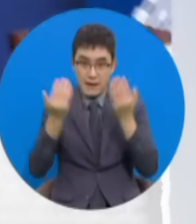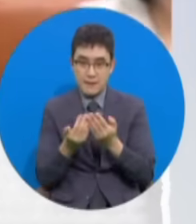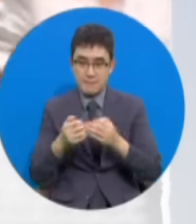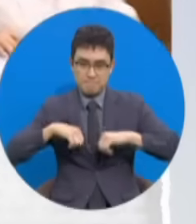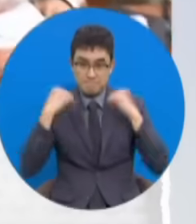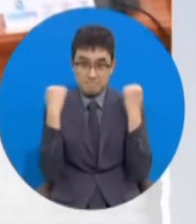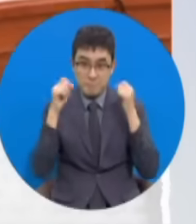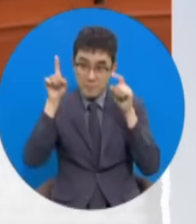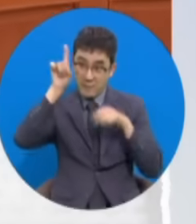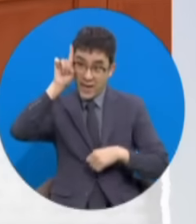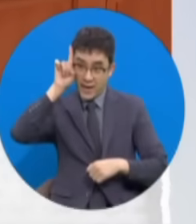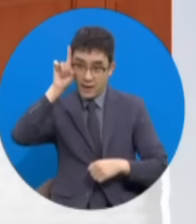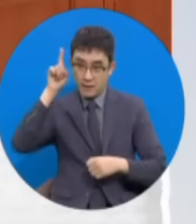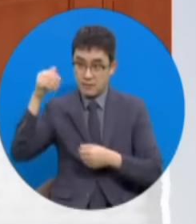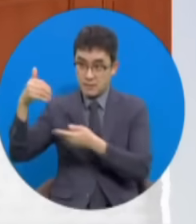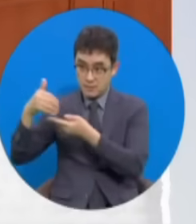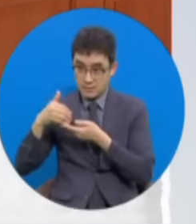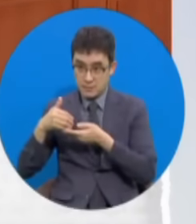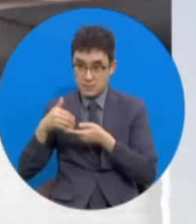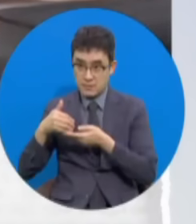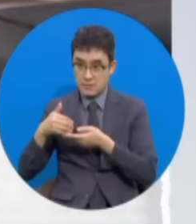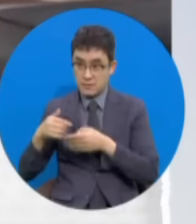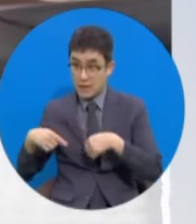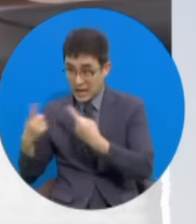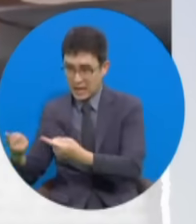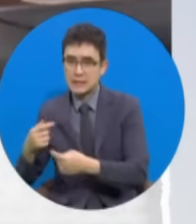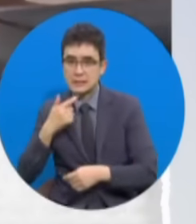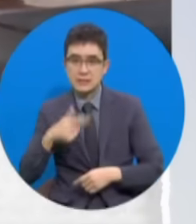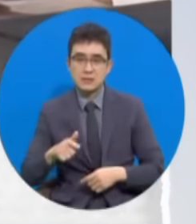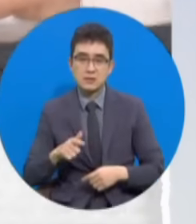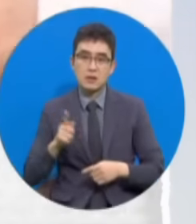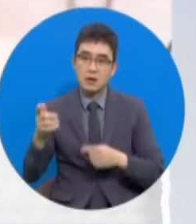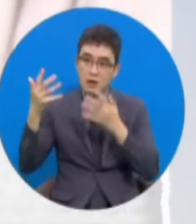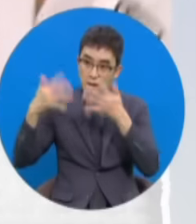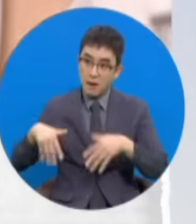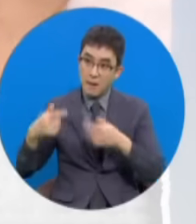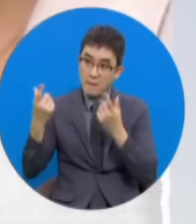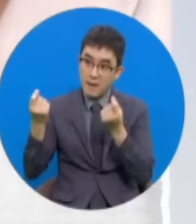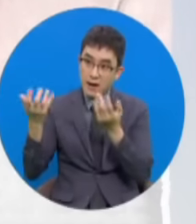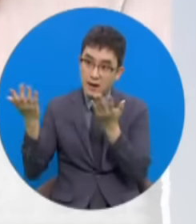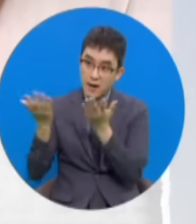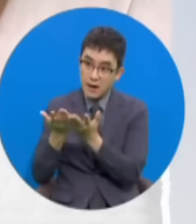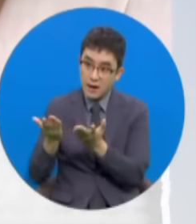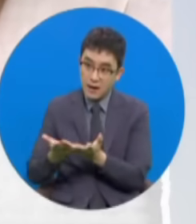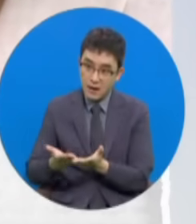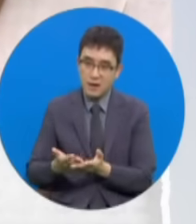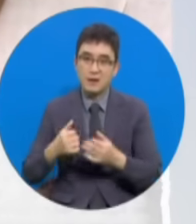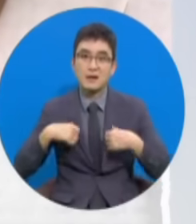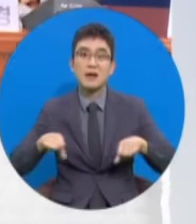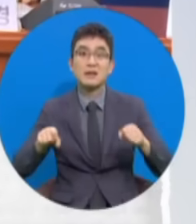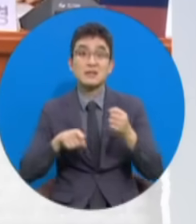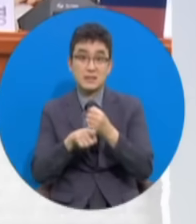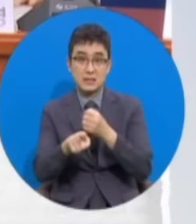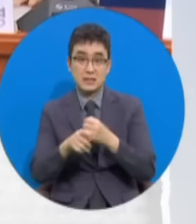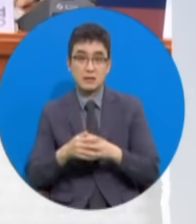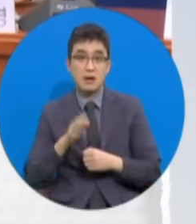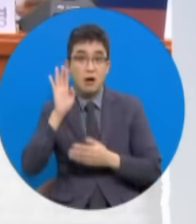정당한 영장 청구에 대해서는 내려놓자. 그러면 우리 불체포특권 내려놓자고 해놓고도